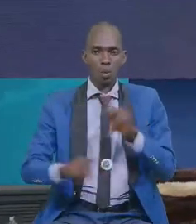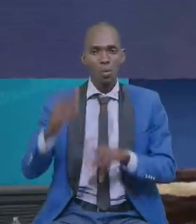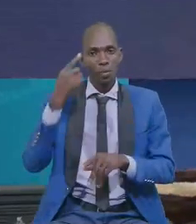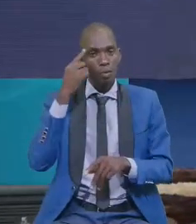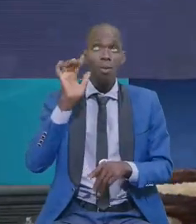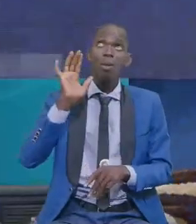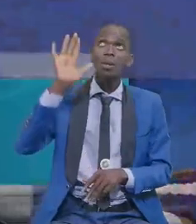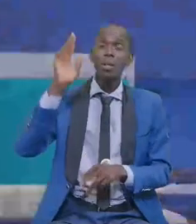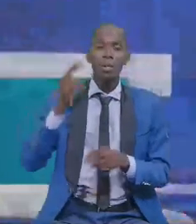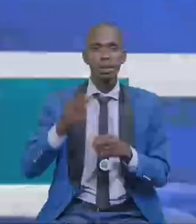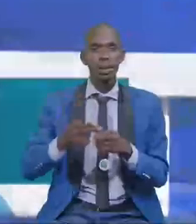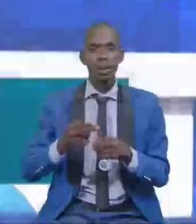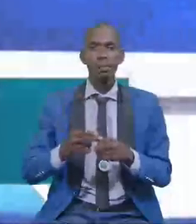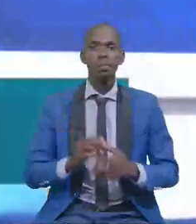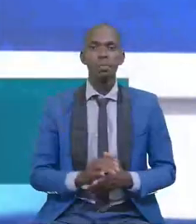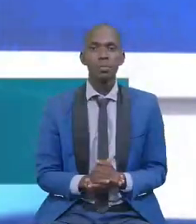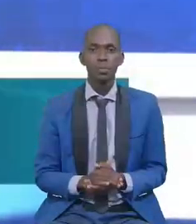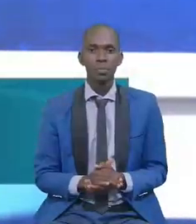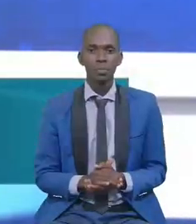nom.